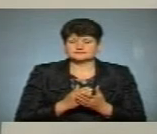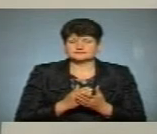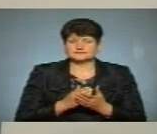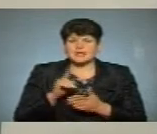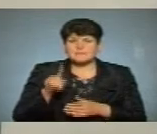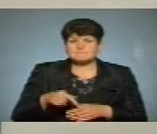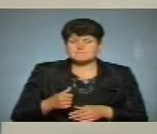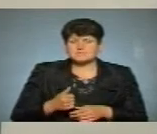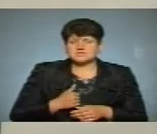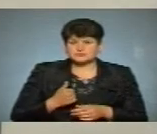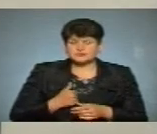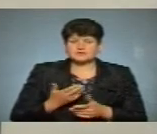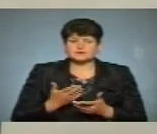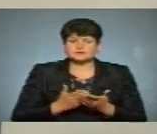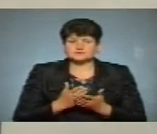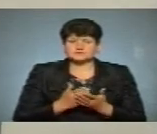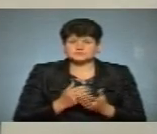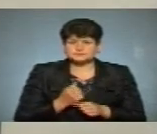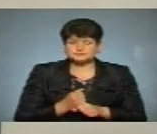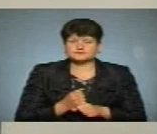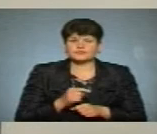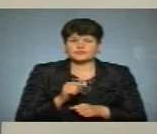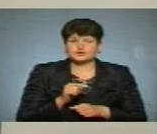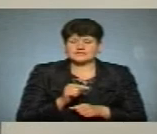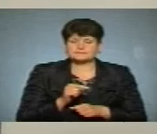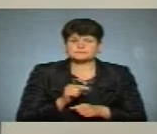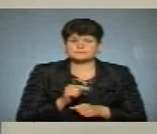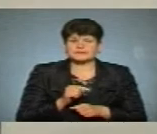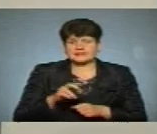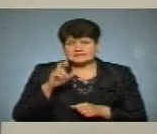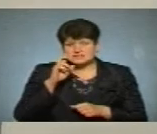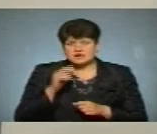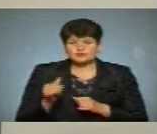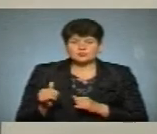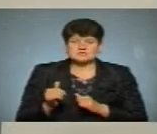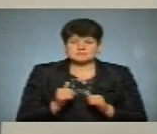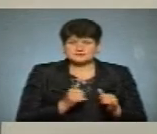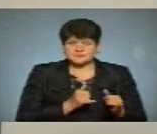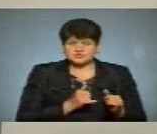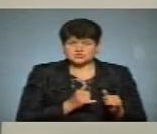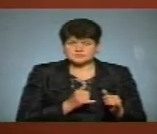Призовники, які проходять строкову службу, вони на державному забезпеченні,